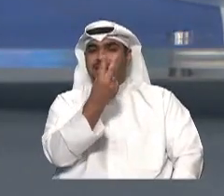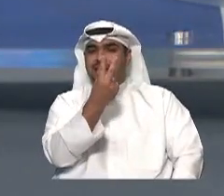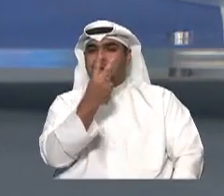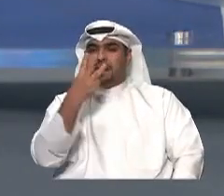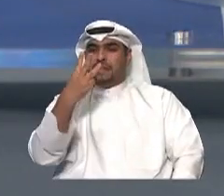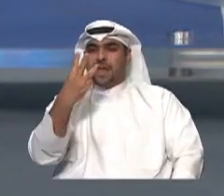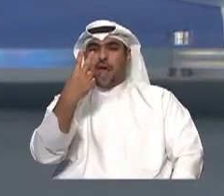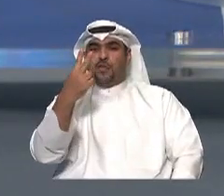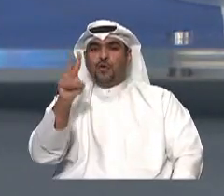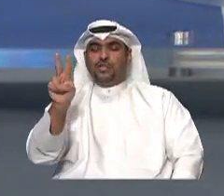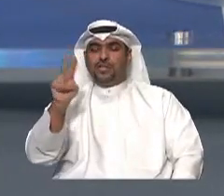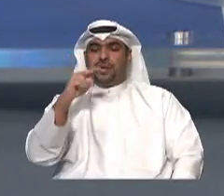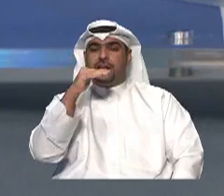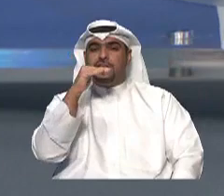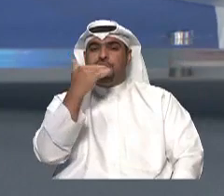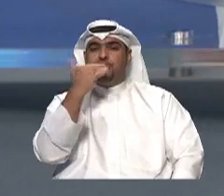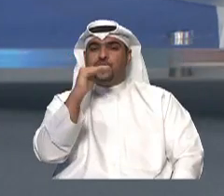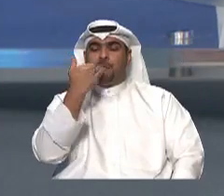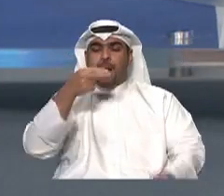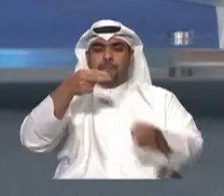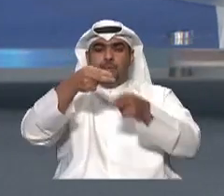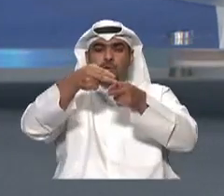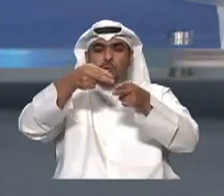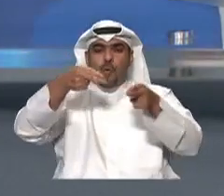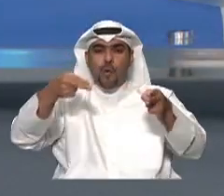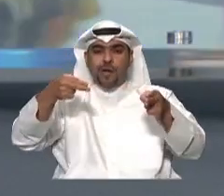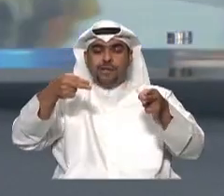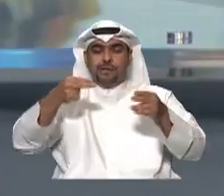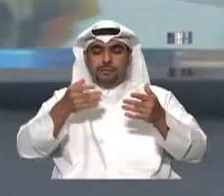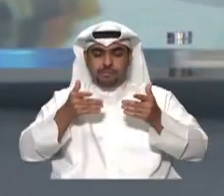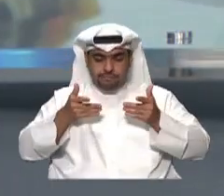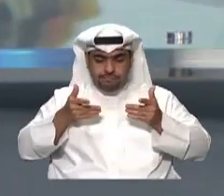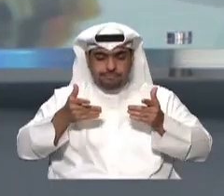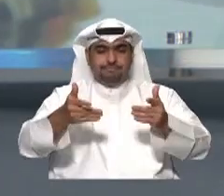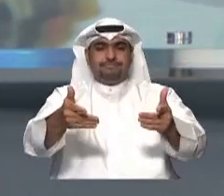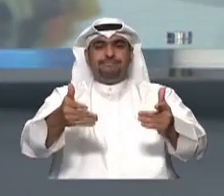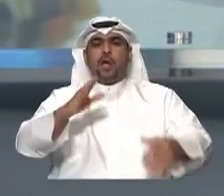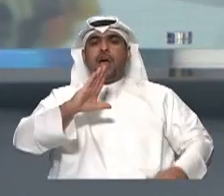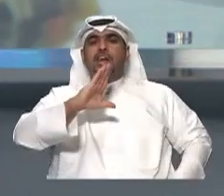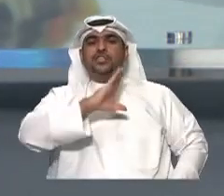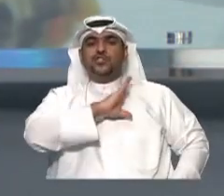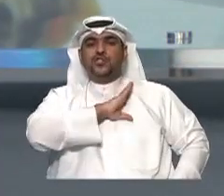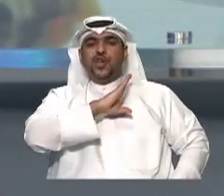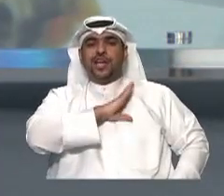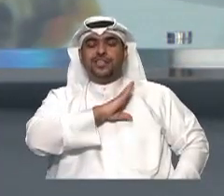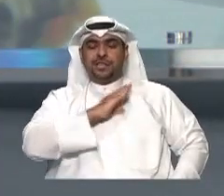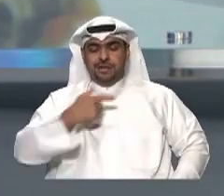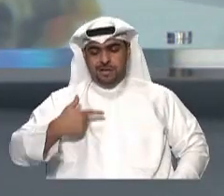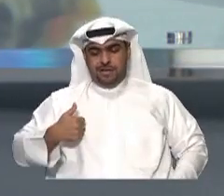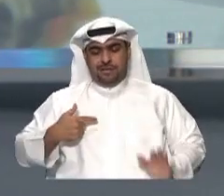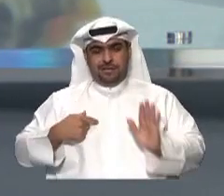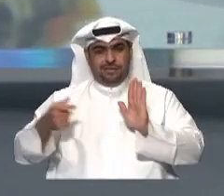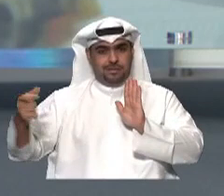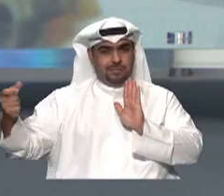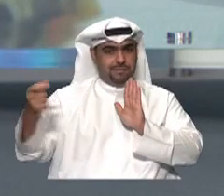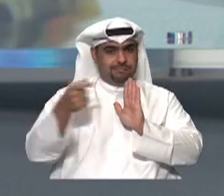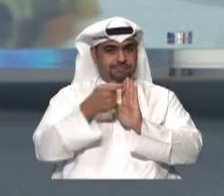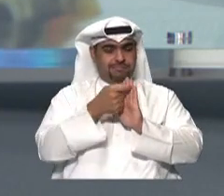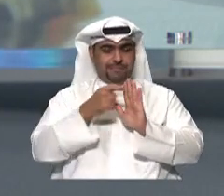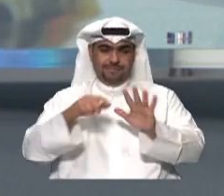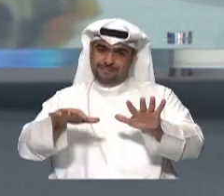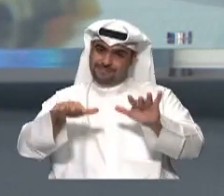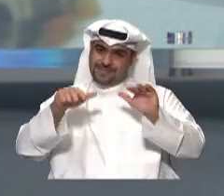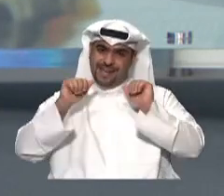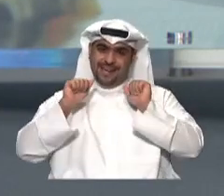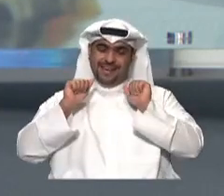1223 شاب كويتي بادروا في التسجيل للالتحاق بشرف الخدمة العسكرية كضباط صف